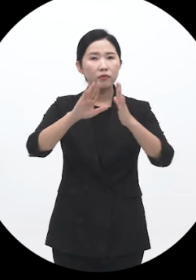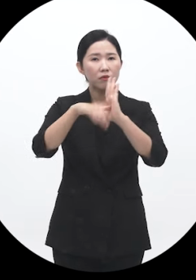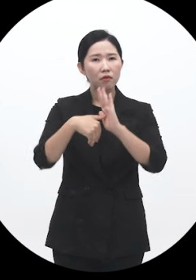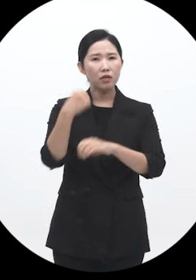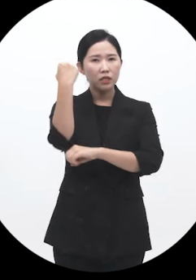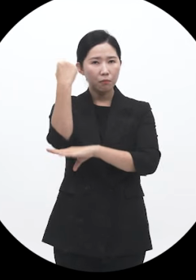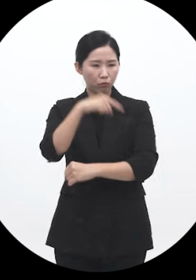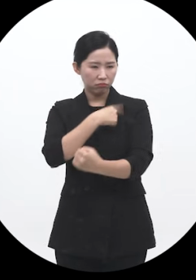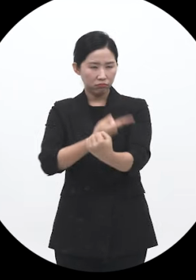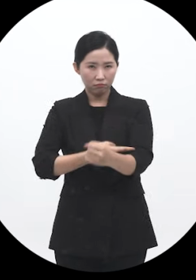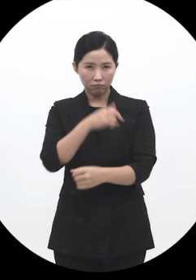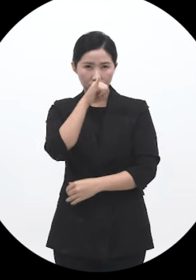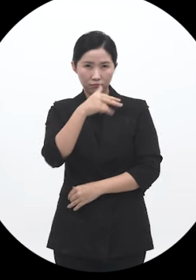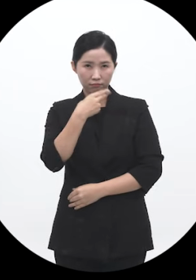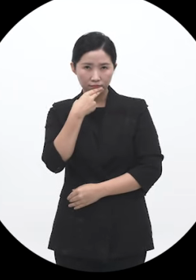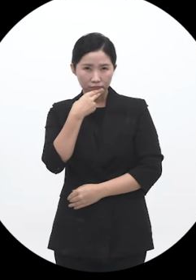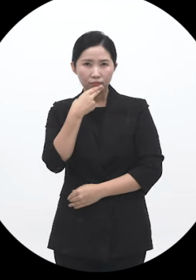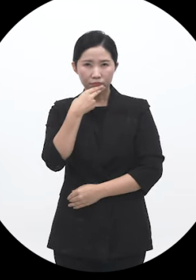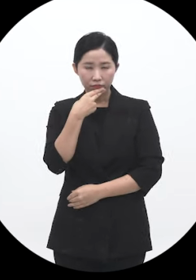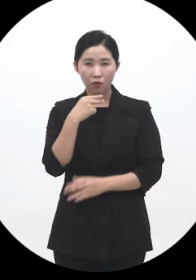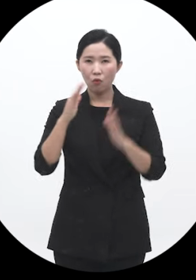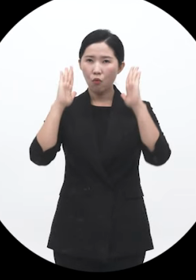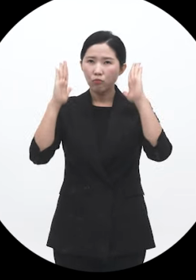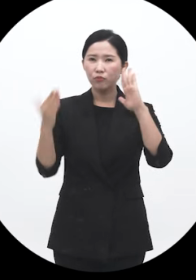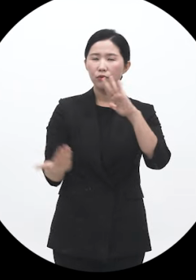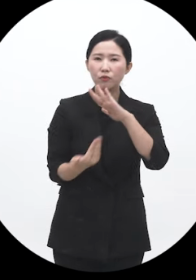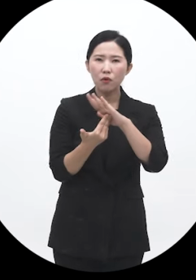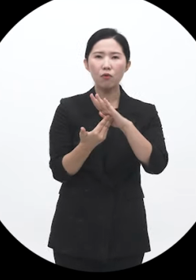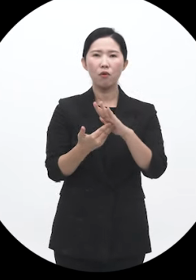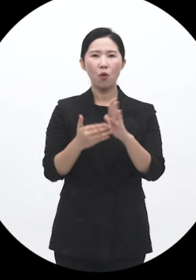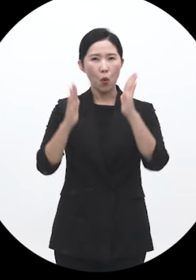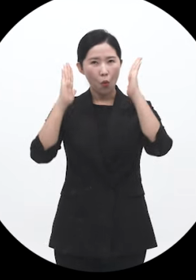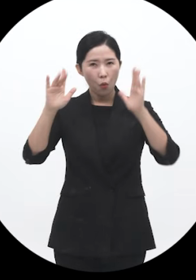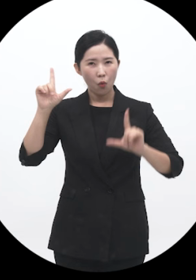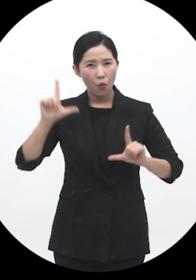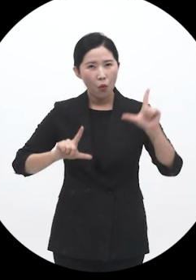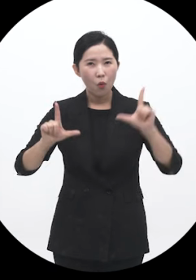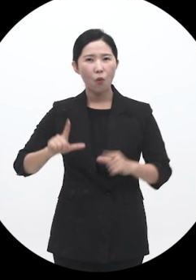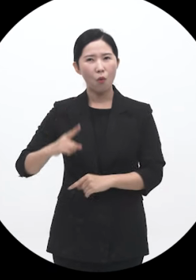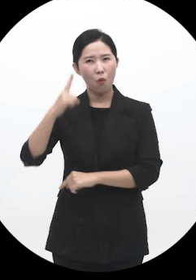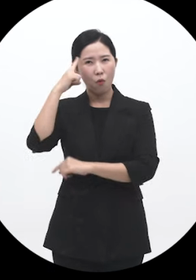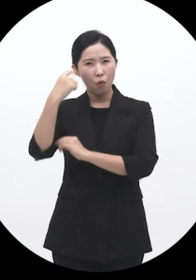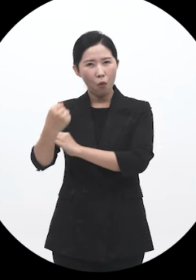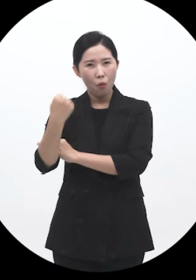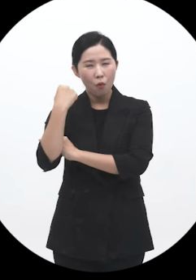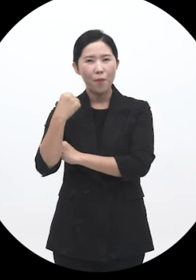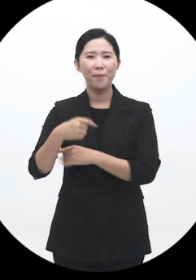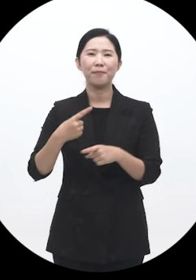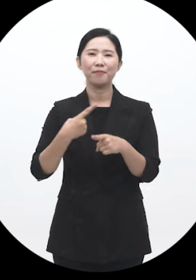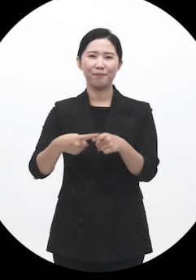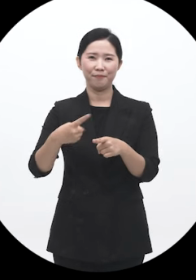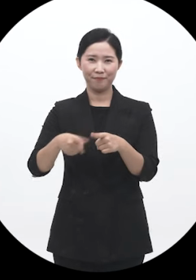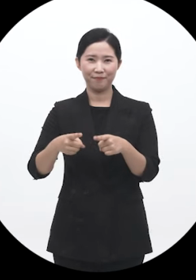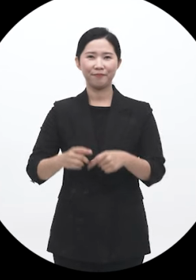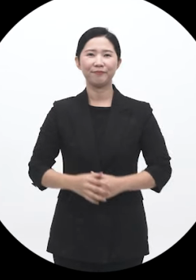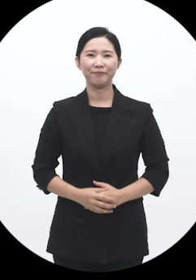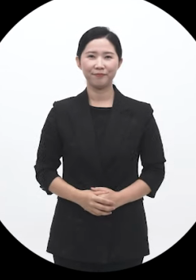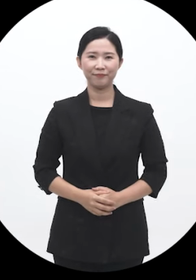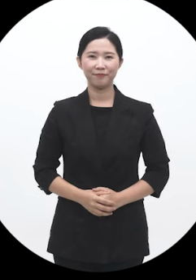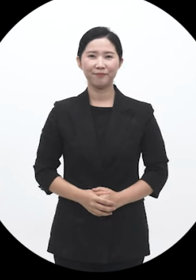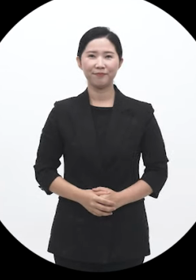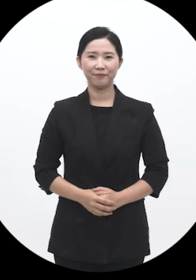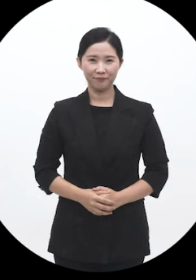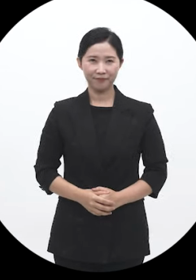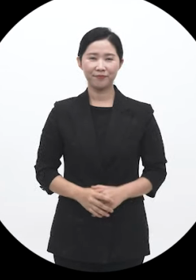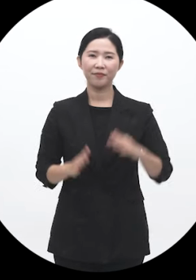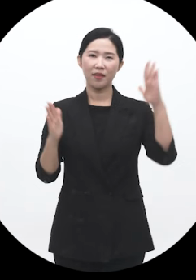있는지를 중심으로 학업 성취도, 학업 태도, 탐구력을 평가합니다.